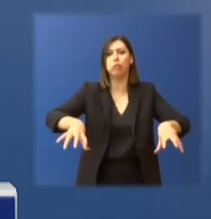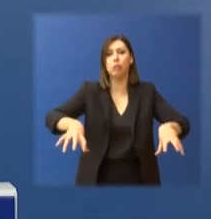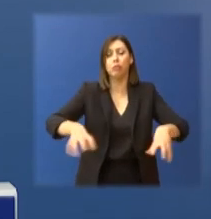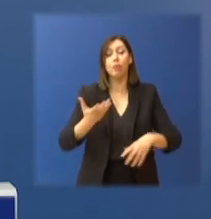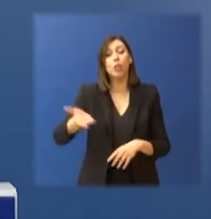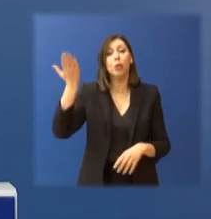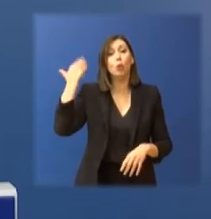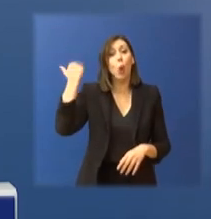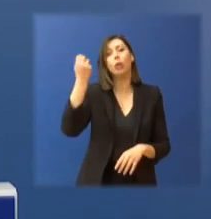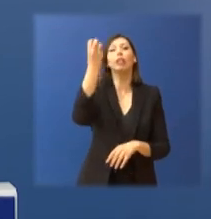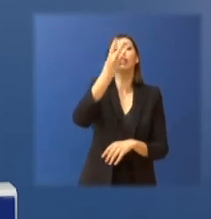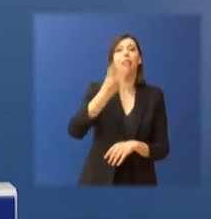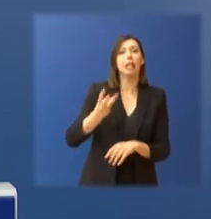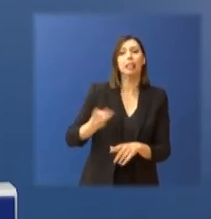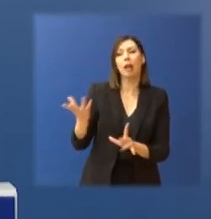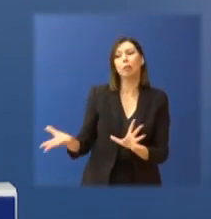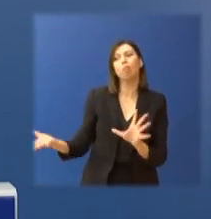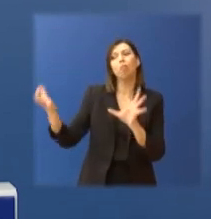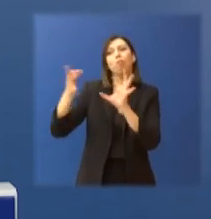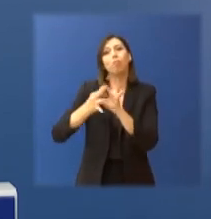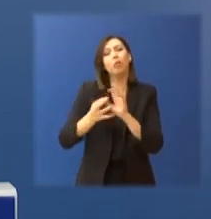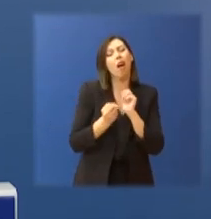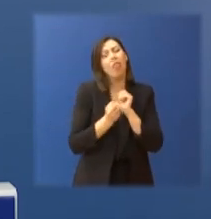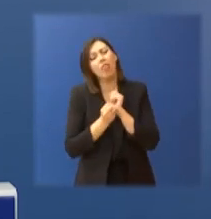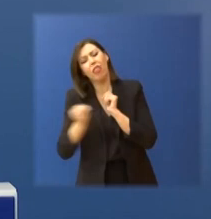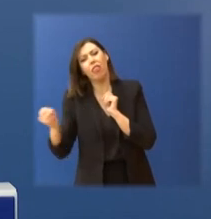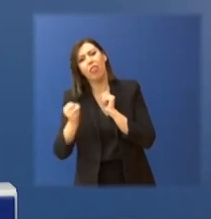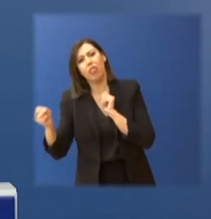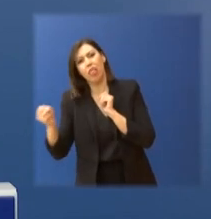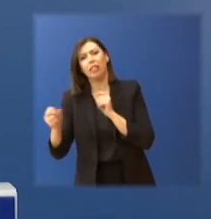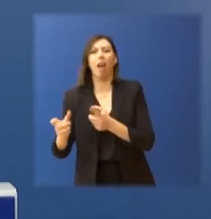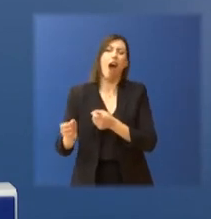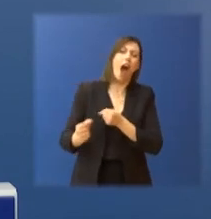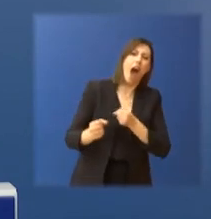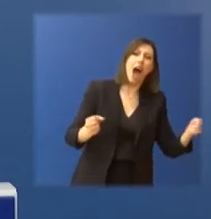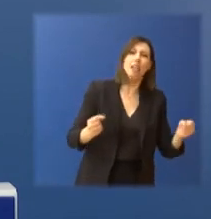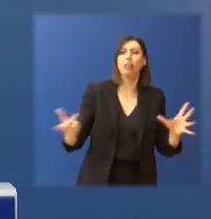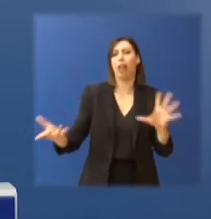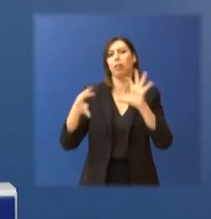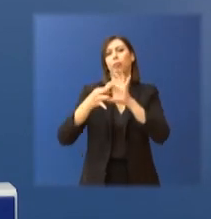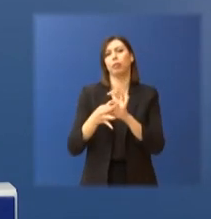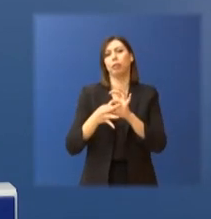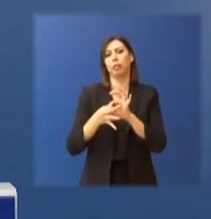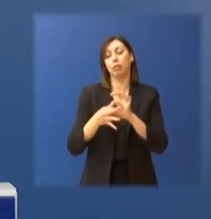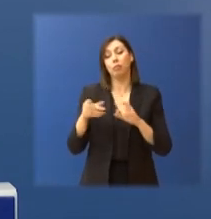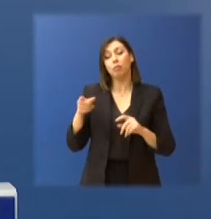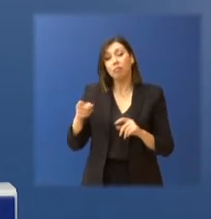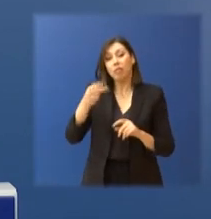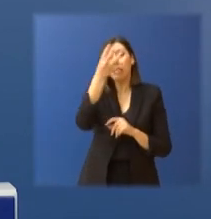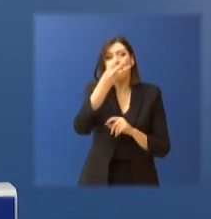δυνάμεις της ακρότητας και του παραλογισμού, τόσο της ακραίας αριστεράς όσο και της ακραίας δεξιάς. Δημιούργησε ένα πολιτικό